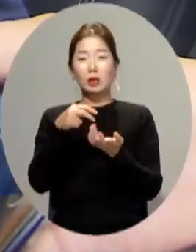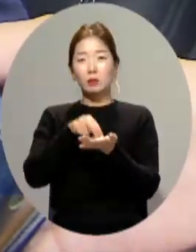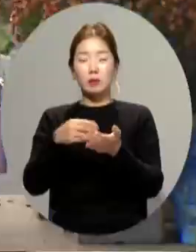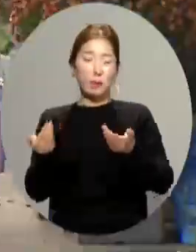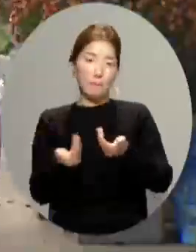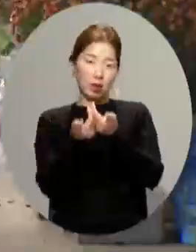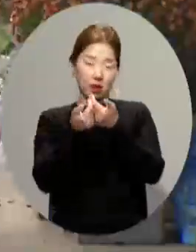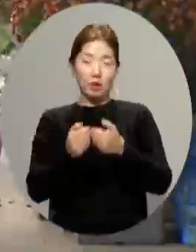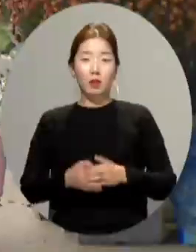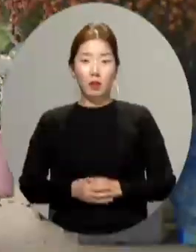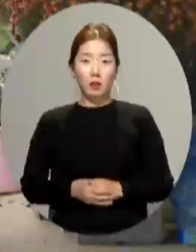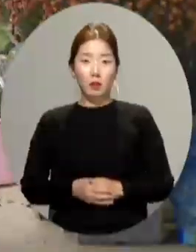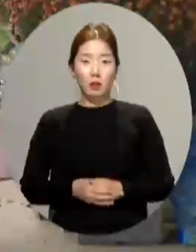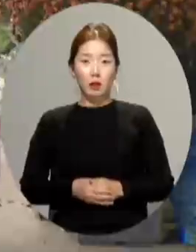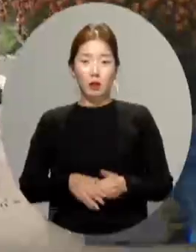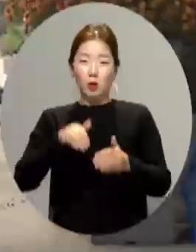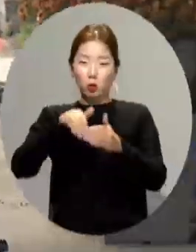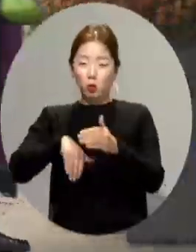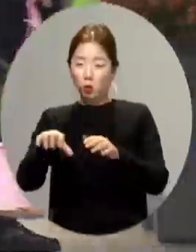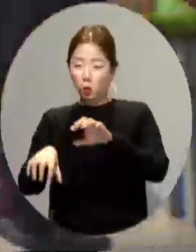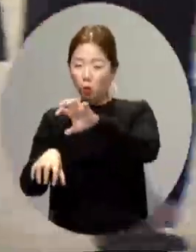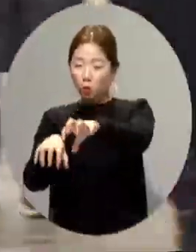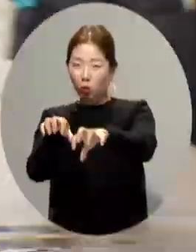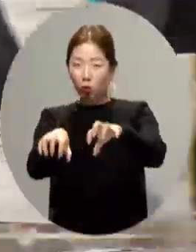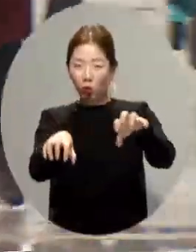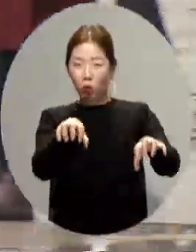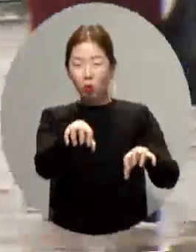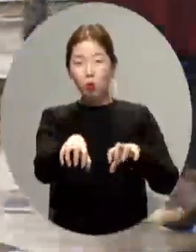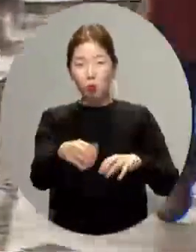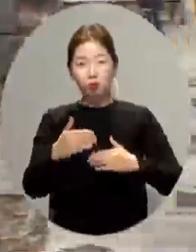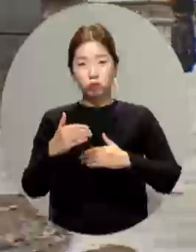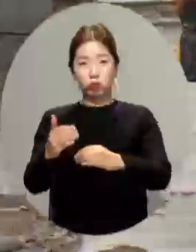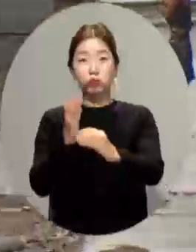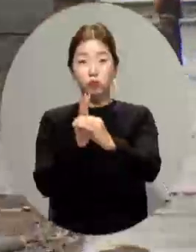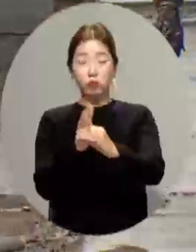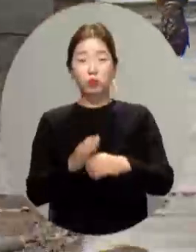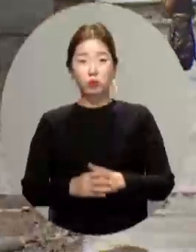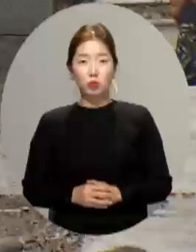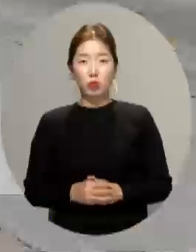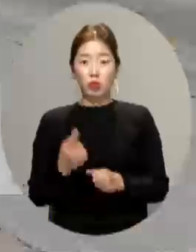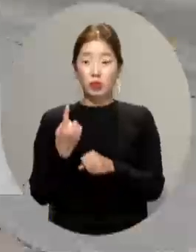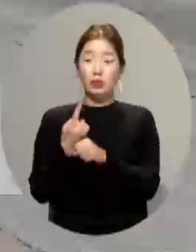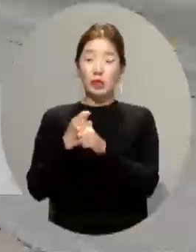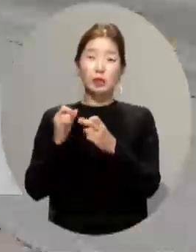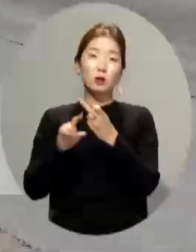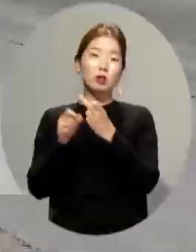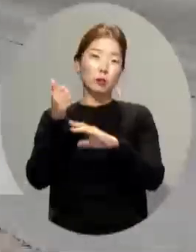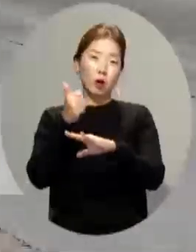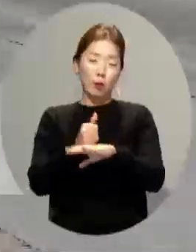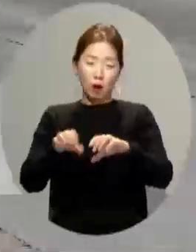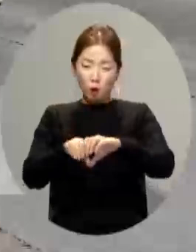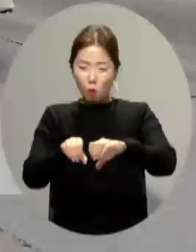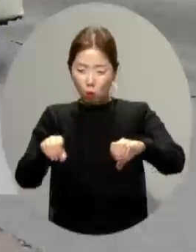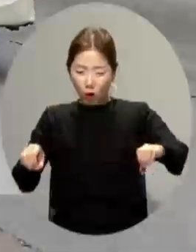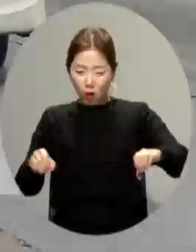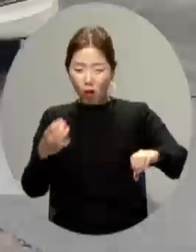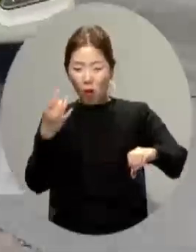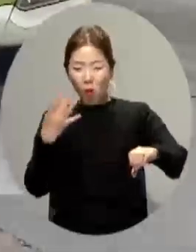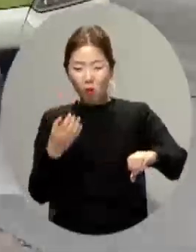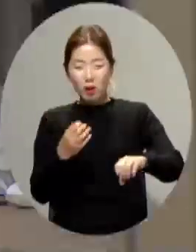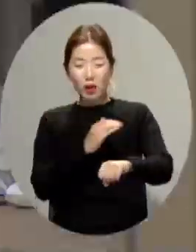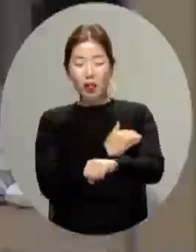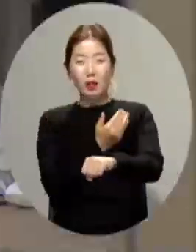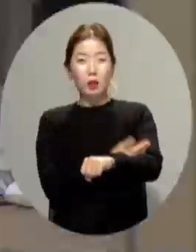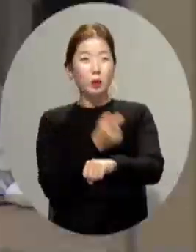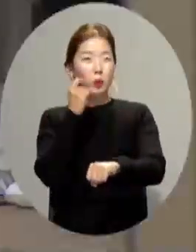반대입니다. 공사는 곳곳에서 파행하고 있습니다. 작년 말 미리 묻은 배수관은 제 역할을 하지